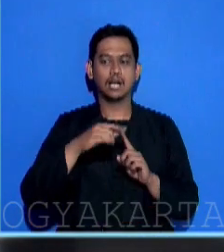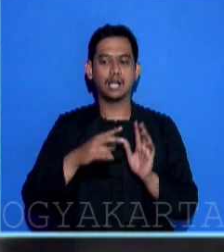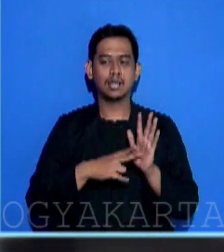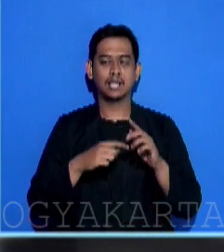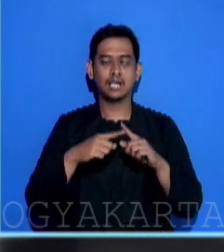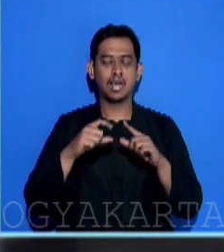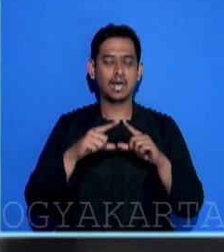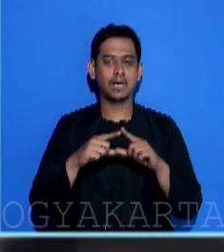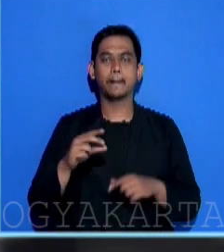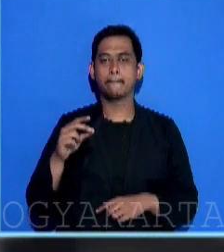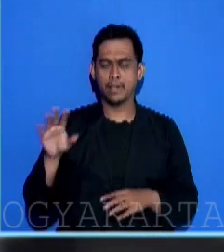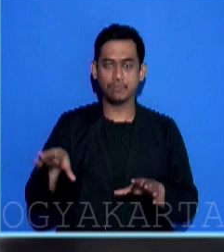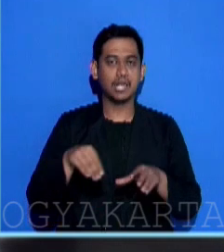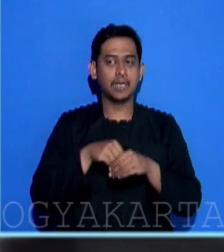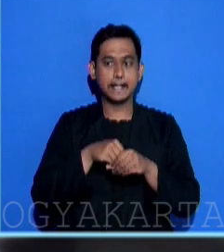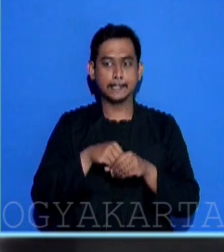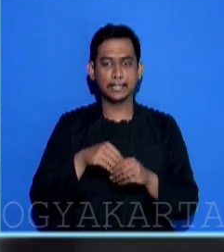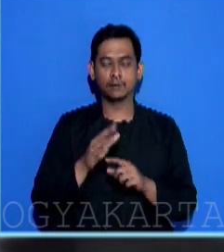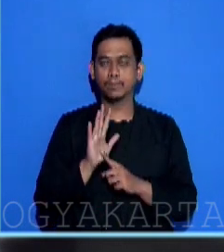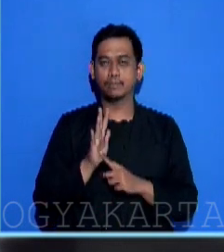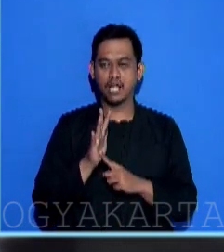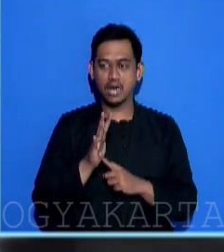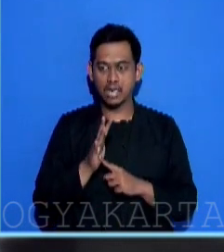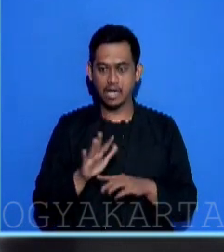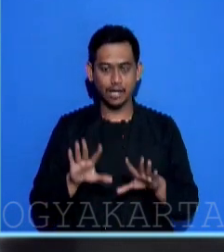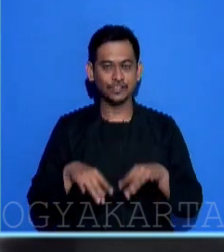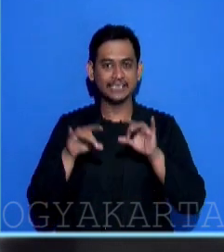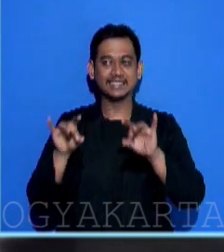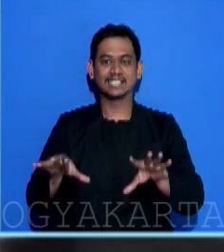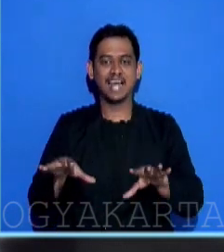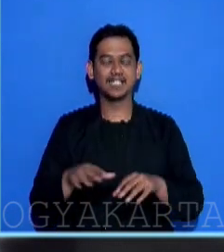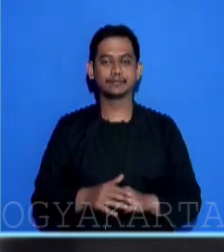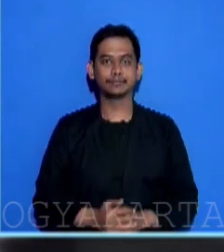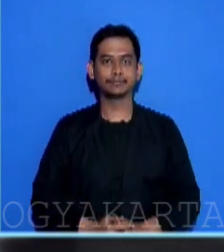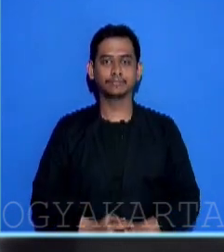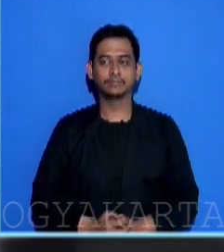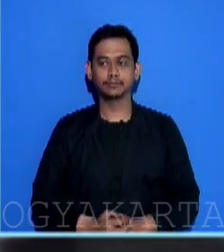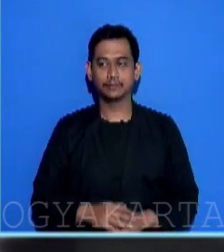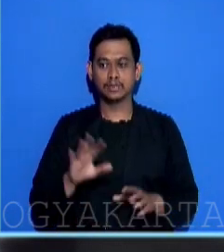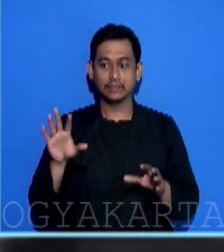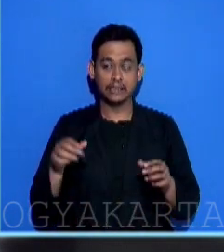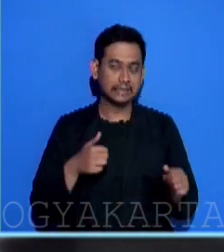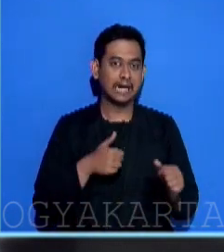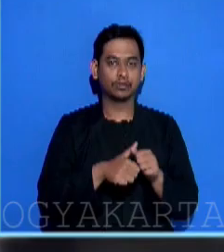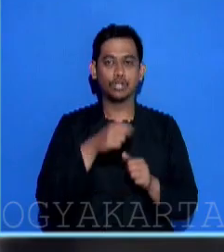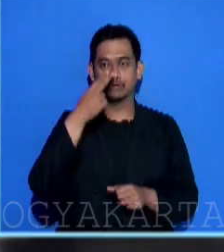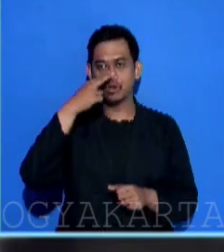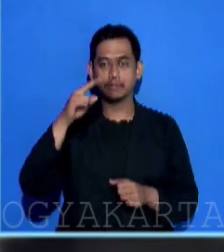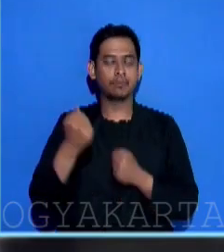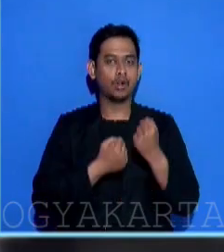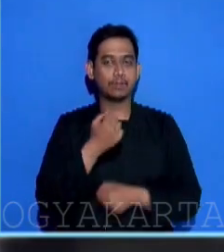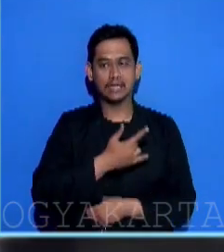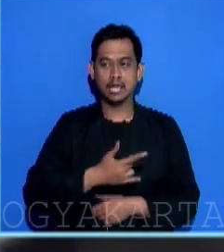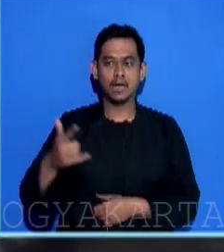juga melibatkan puluhan delegasi mahasiswa dari University Technology of Sydney, Australia yang turut serta peduli terhadap upaya pelestarian